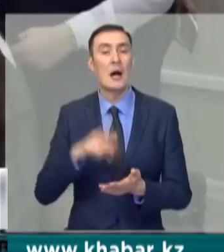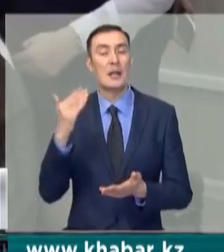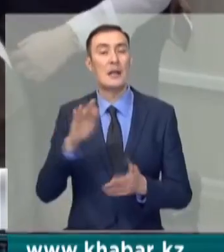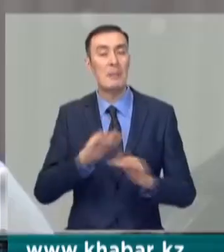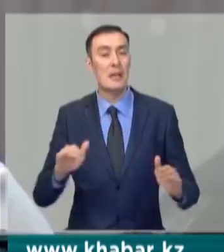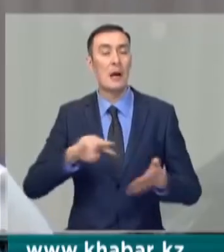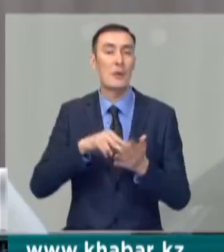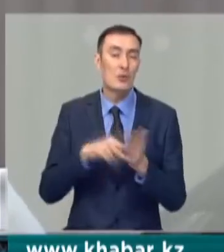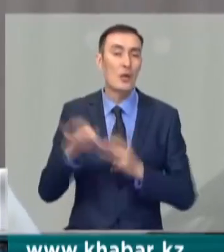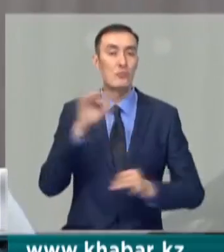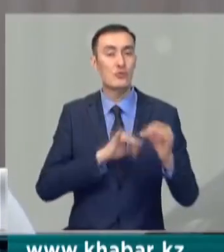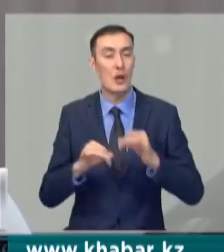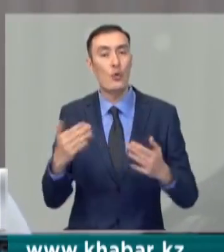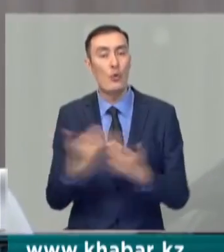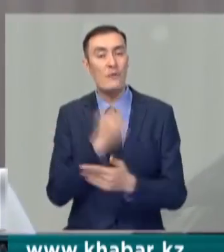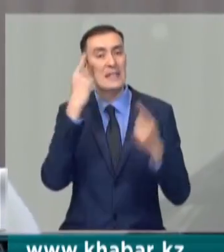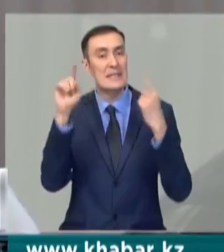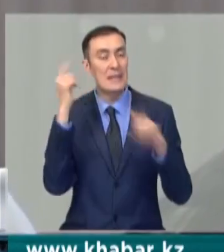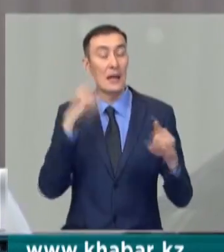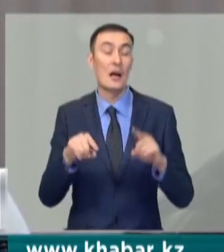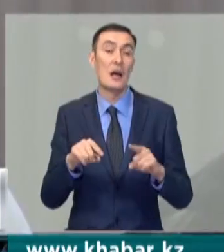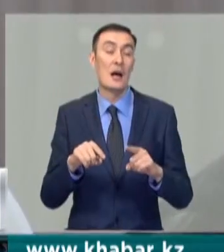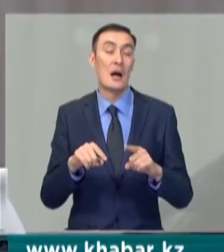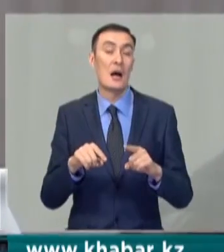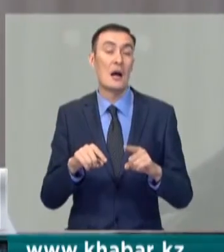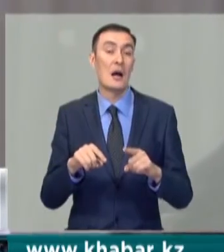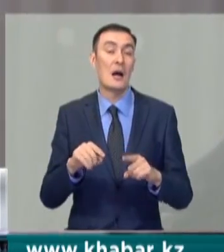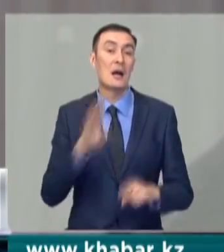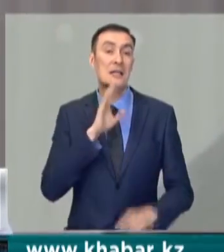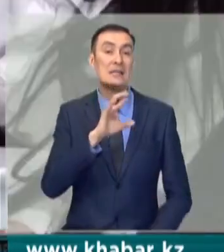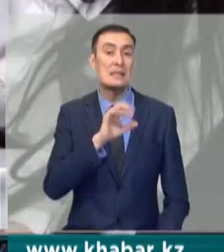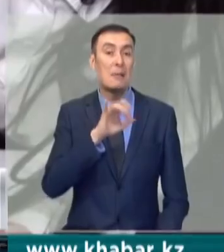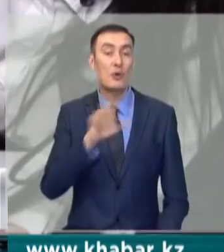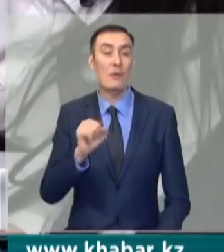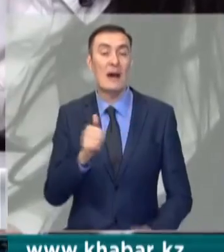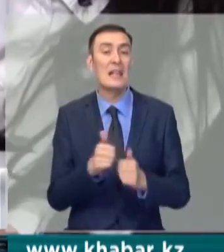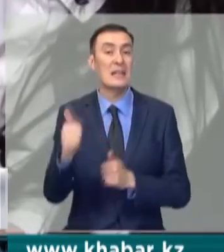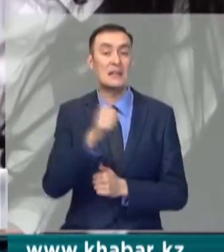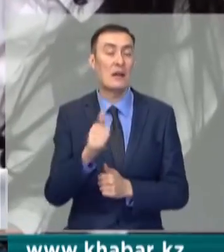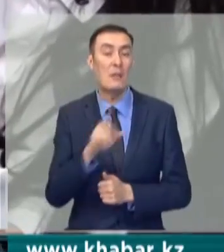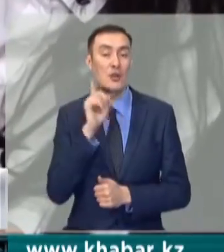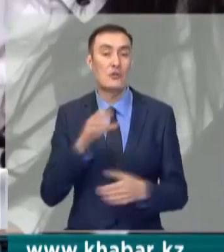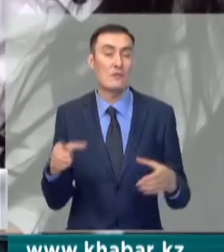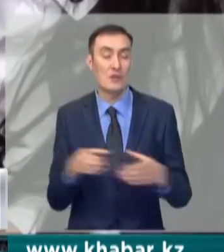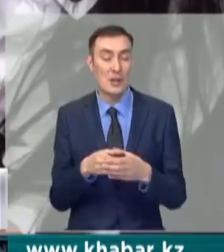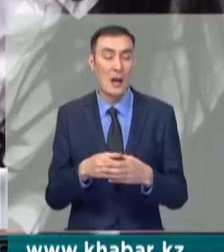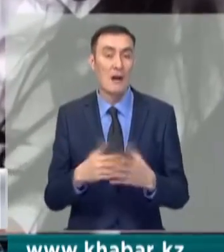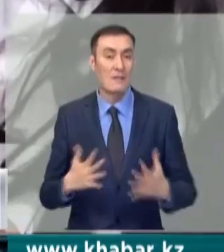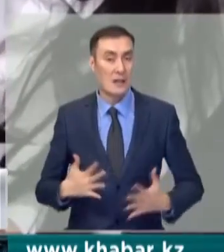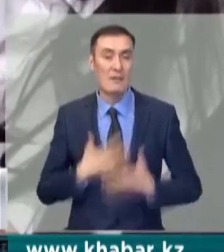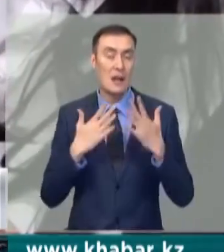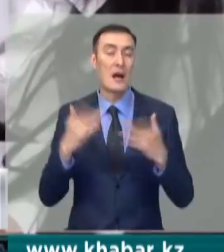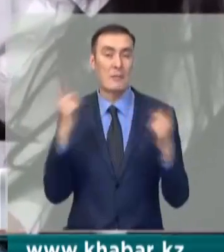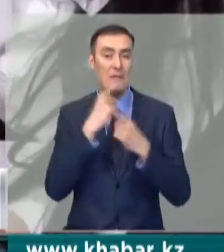планируют, обсуждают, выдвигают новые инициативы. Русана Самекова – лидер волонтерского движения, вдохновлена объявленным годом